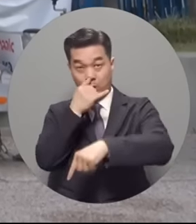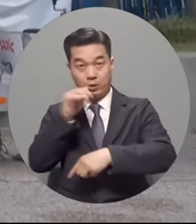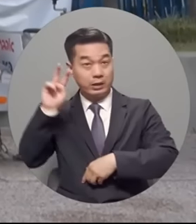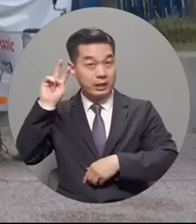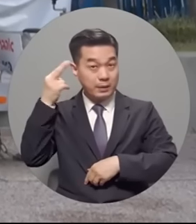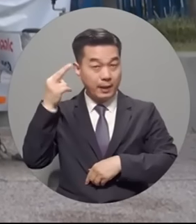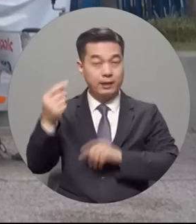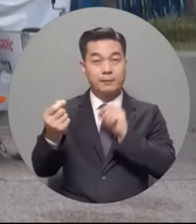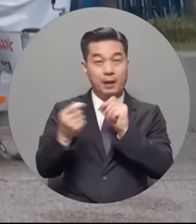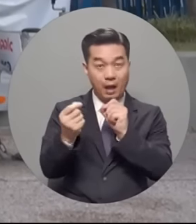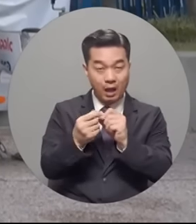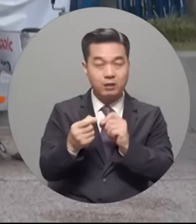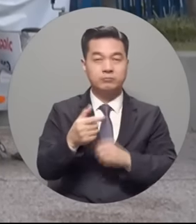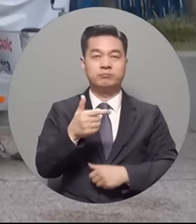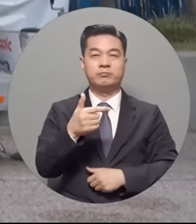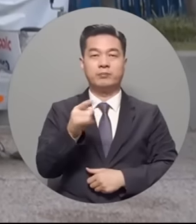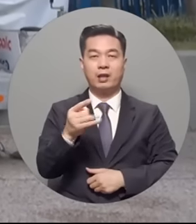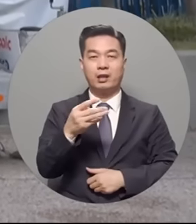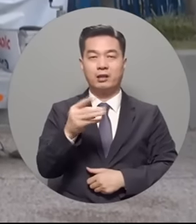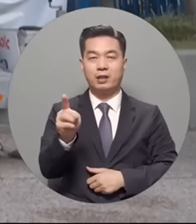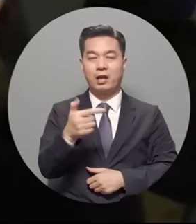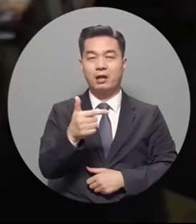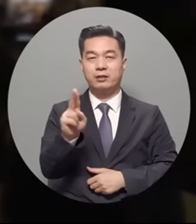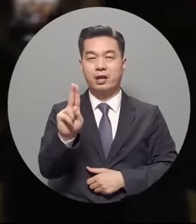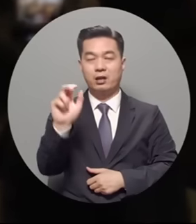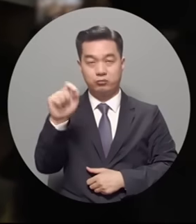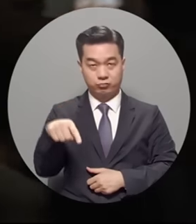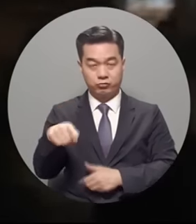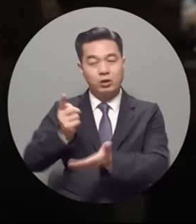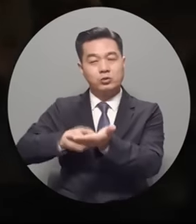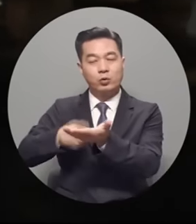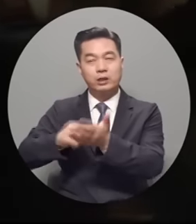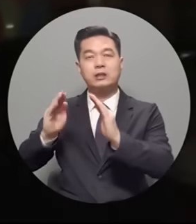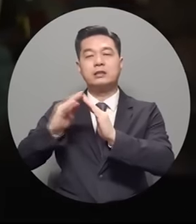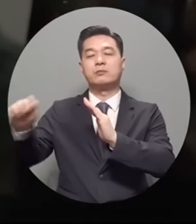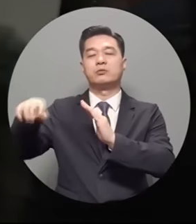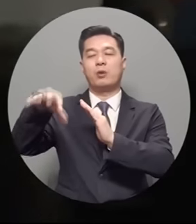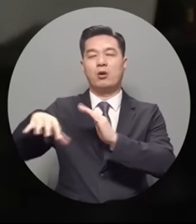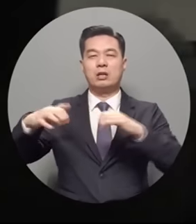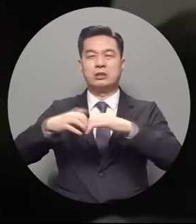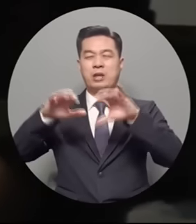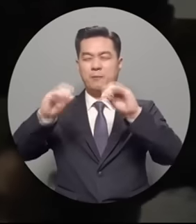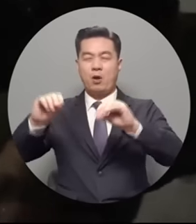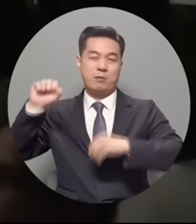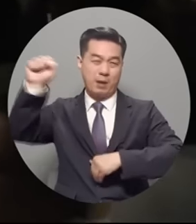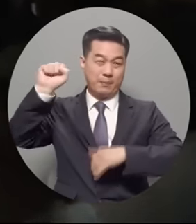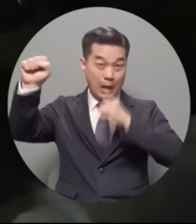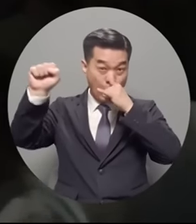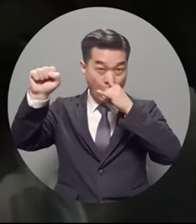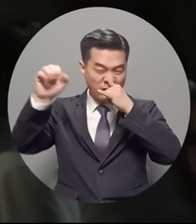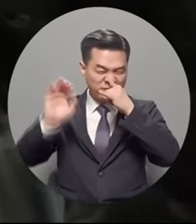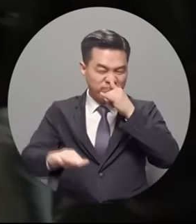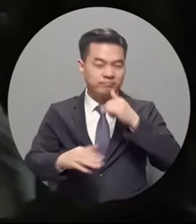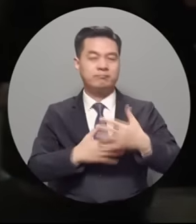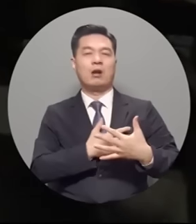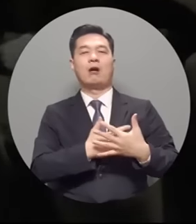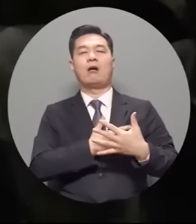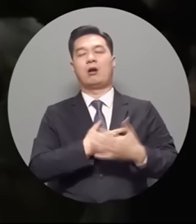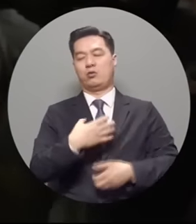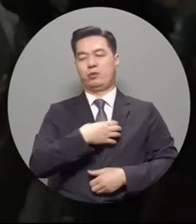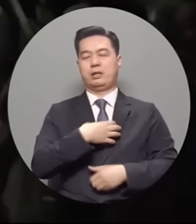벤야민 네타냐후 총리 관저 등 곳곳에서 전쟁을 끝내라는 시위가 이어졌지만 오히려 일촉즉발의 최대 위기를 맞고